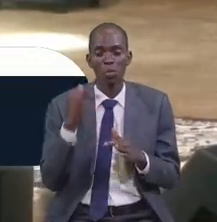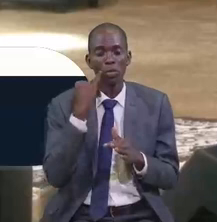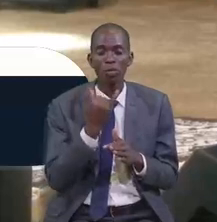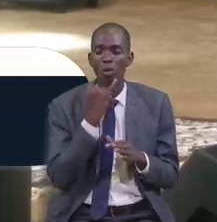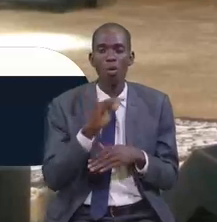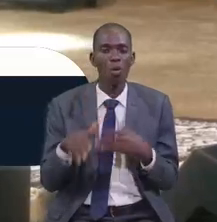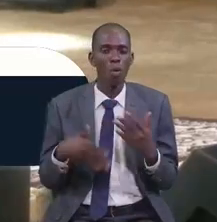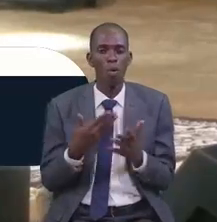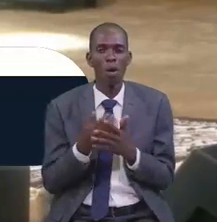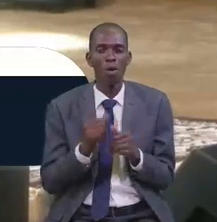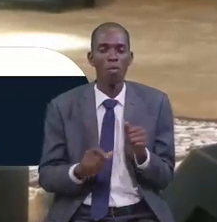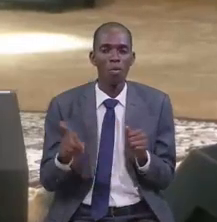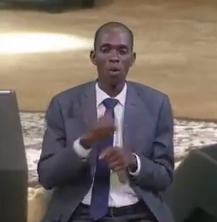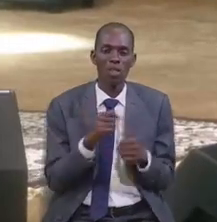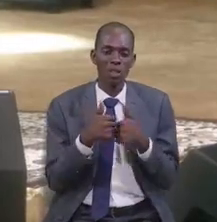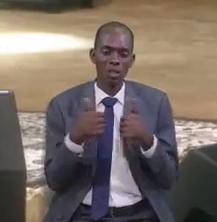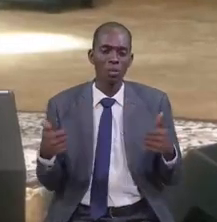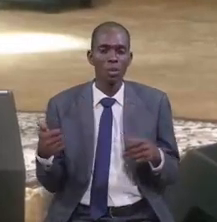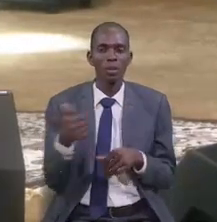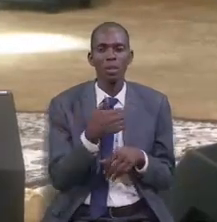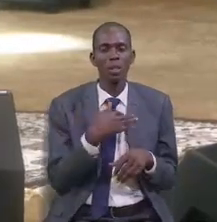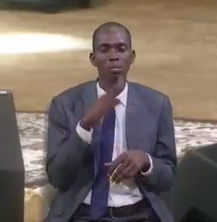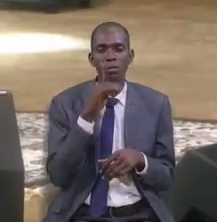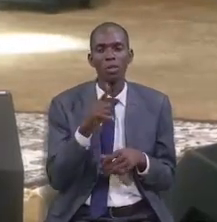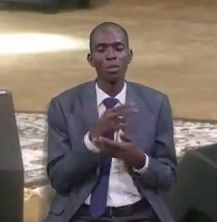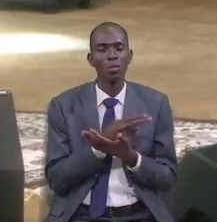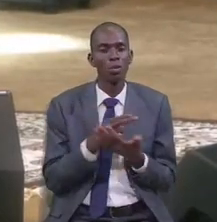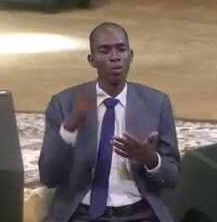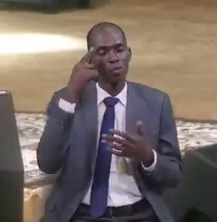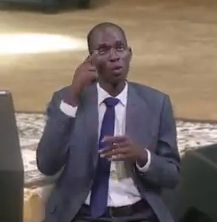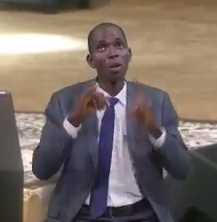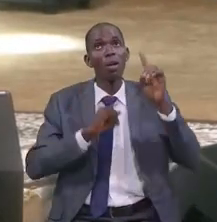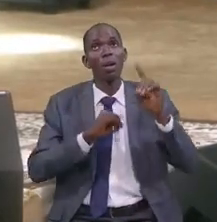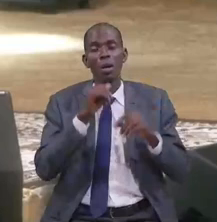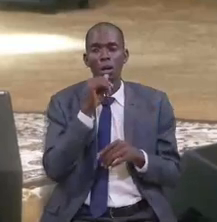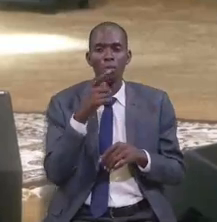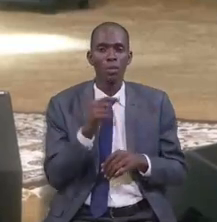Lévitique 20, verset 7. Vous vous sanctifierez et vous serez saints.